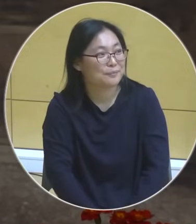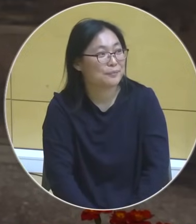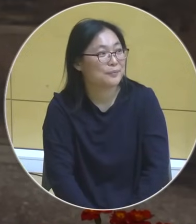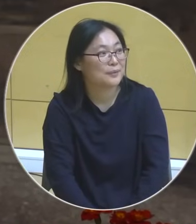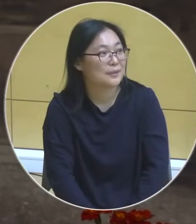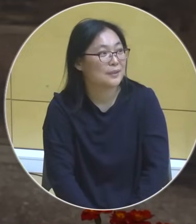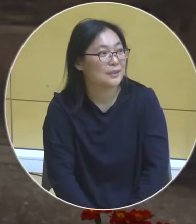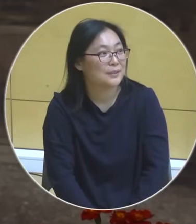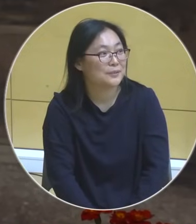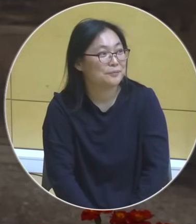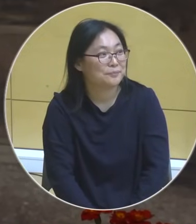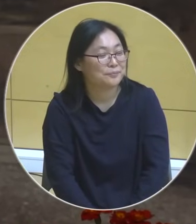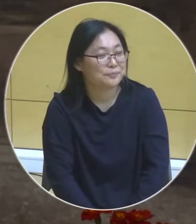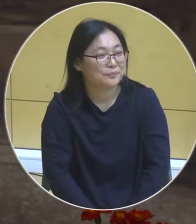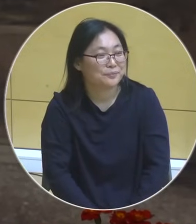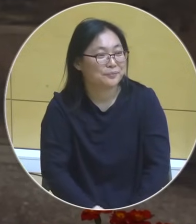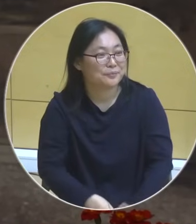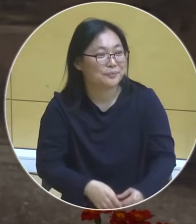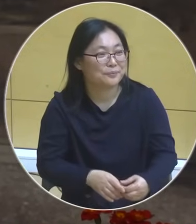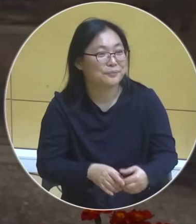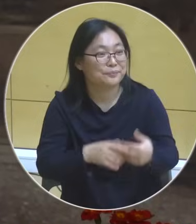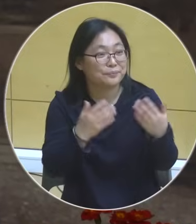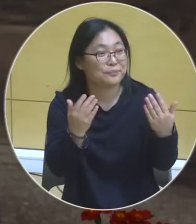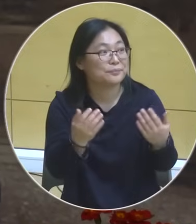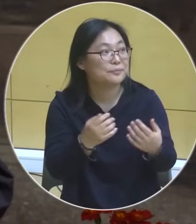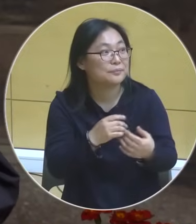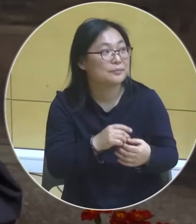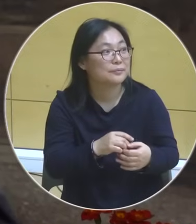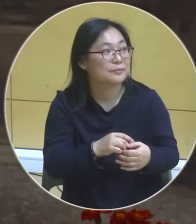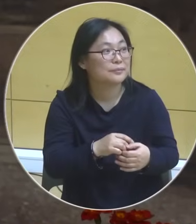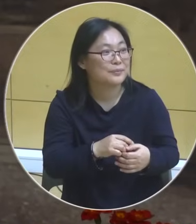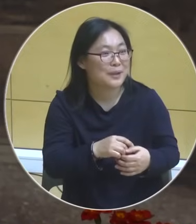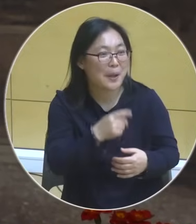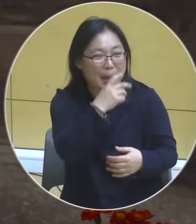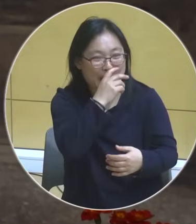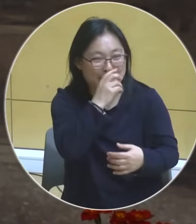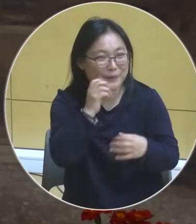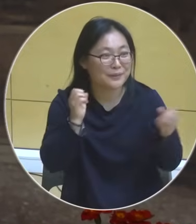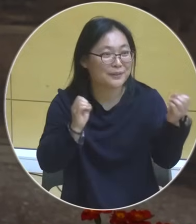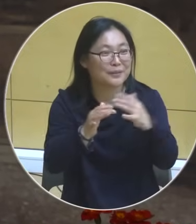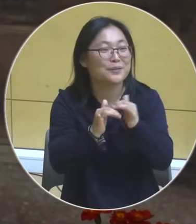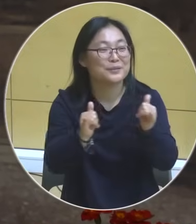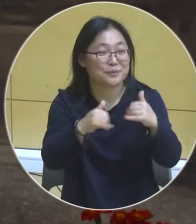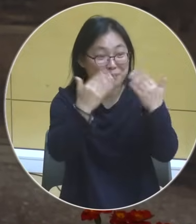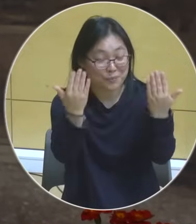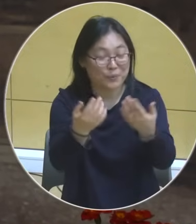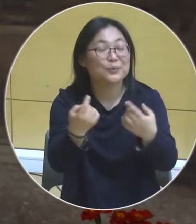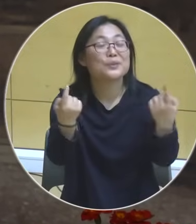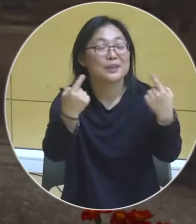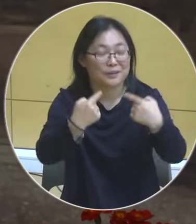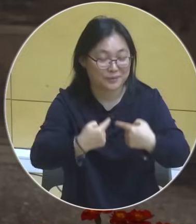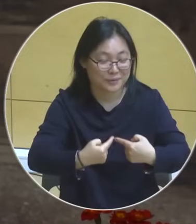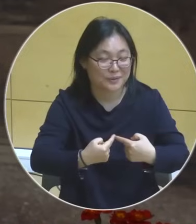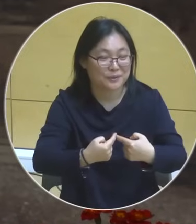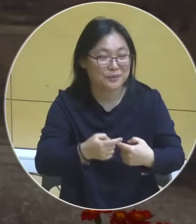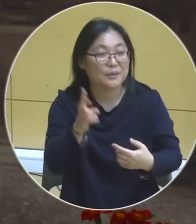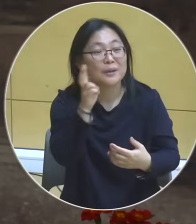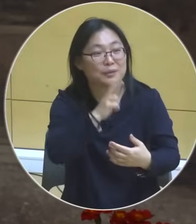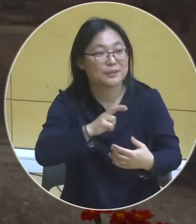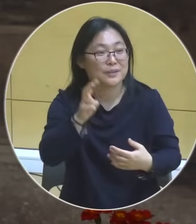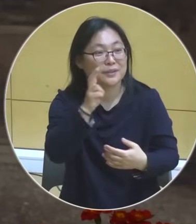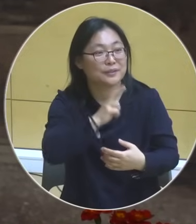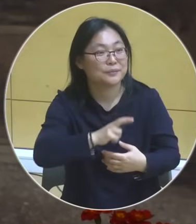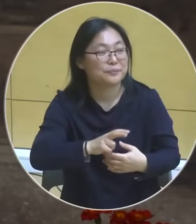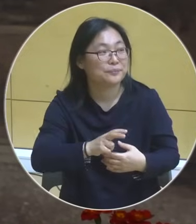탁월합니다. 대답하신 분들은 다 나오실 줄 믿습니다. 이 동네가 조금 수상한데 여러분 꼭 함께 나오셔서 함께 찬양하며